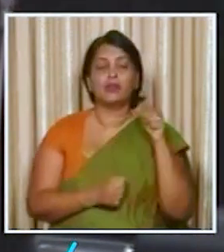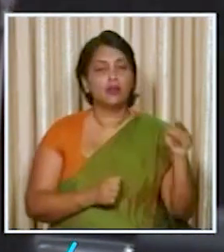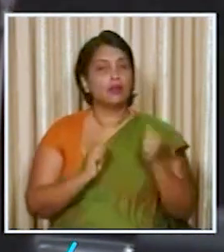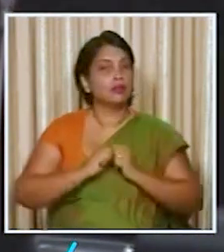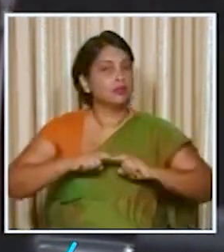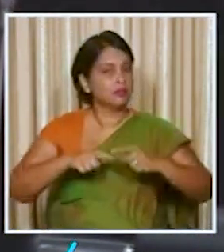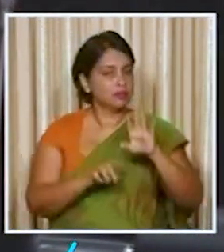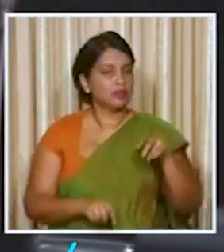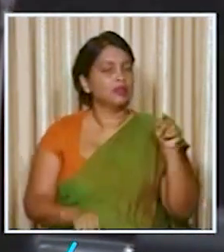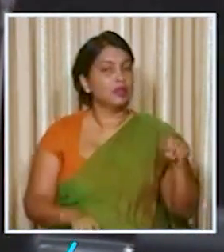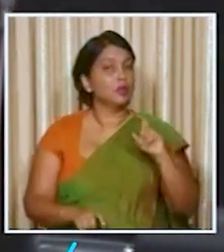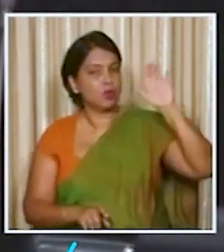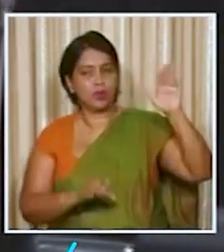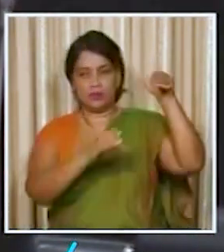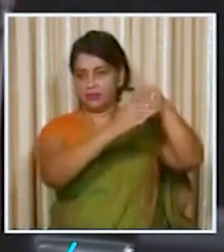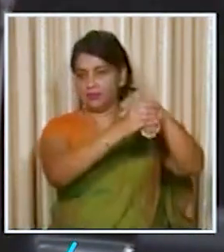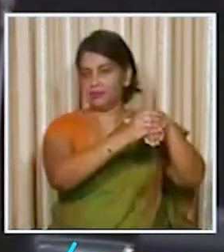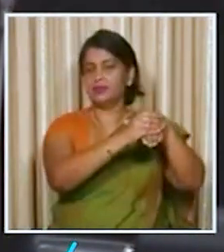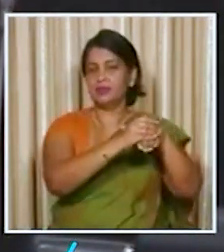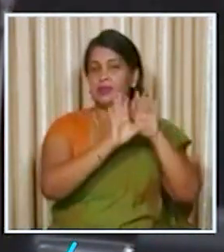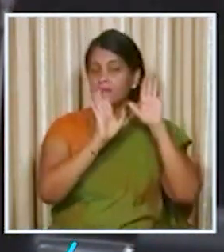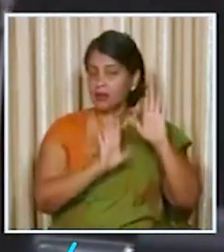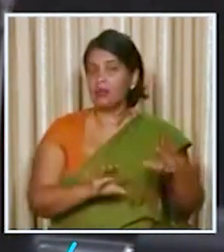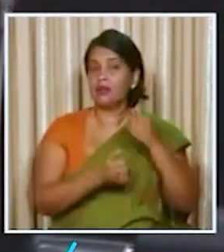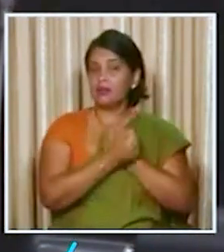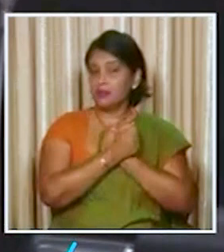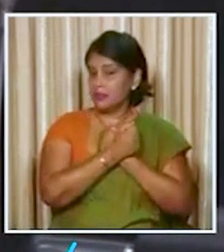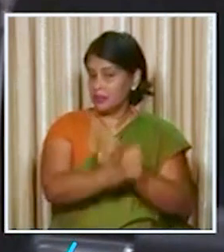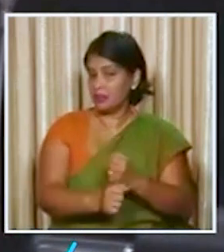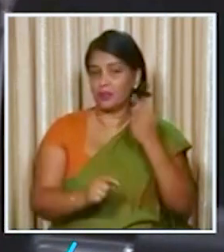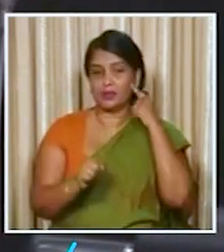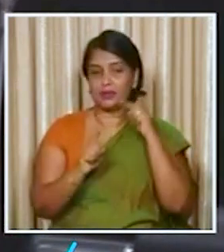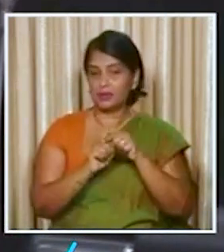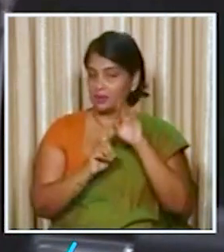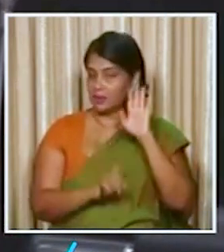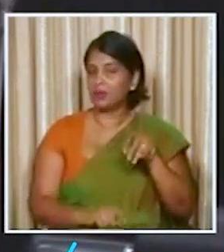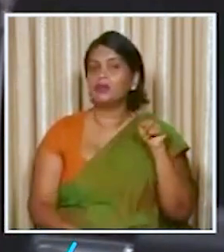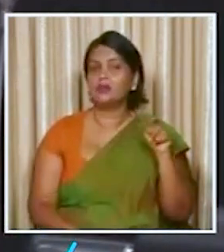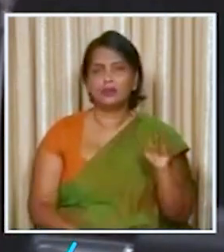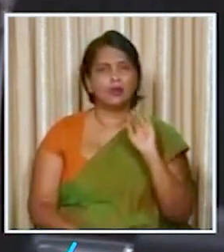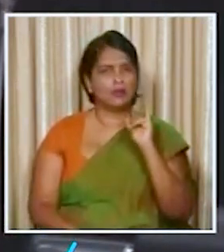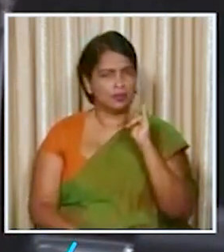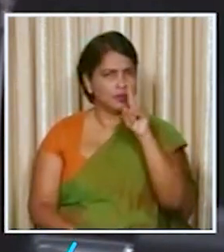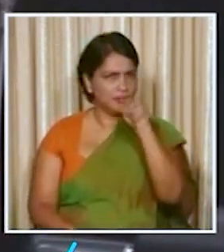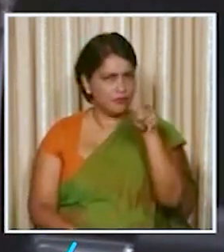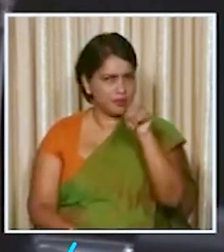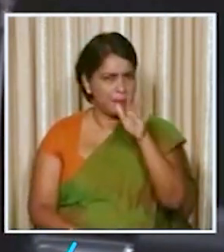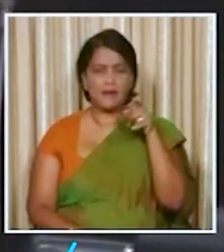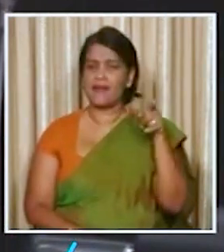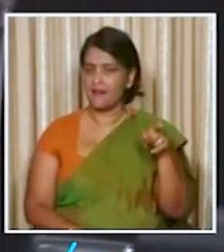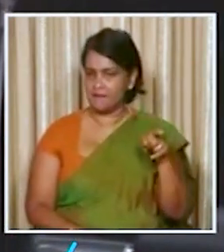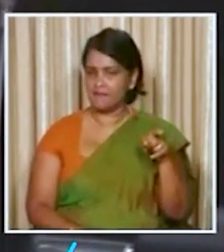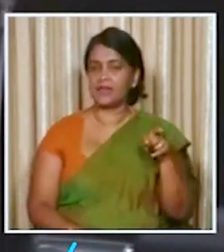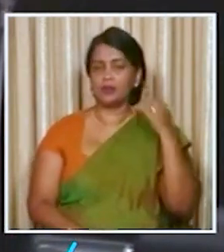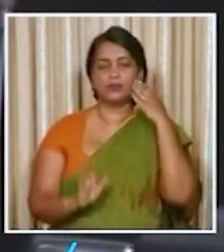කටයුත්තේ තියෙන්නේ අධිකරණය තුල. හැබැයි මේ අත්අඩංගුවට ගැනීම පිළිබඳව යම් කිසි වරදක් සිද්ධ වෙලා තියෙනවා නම්